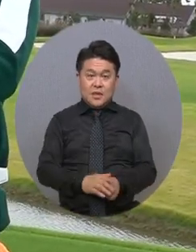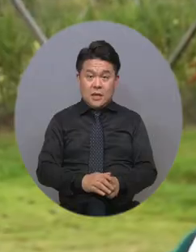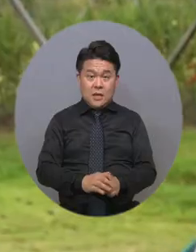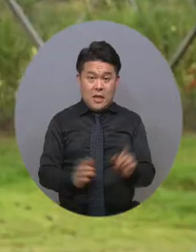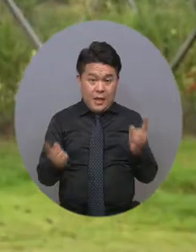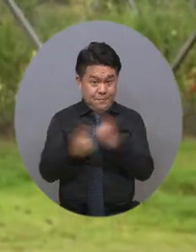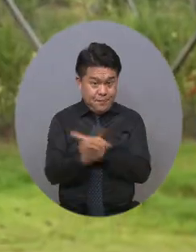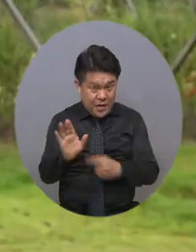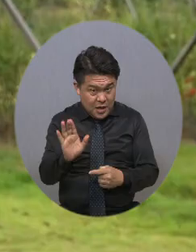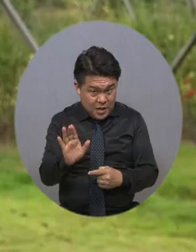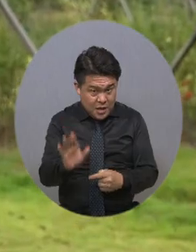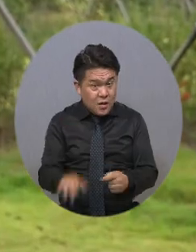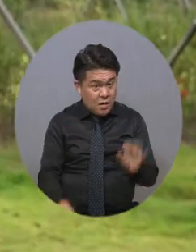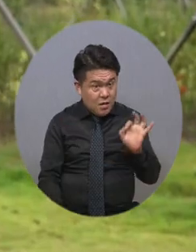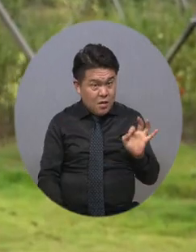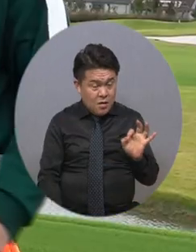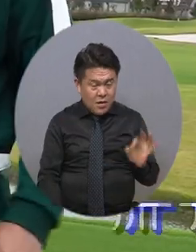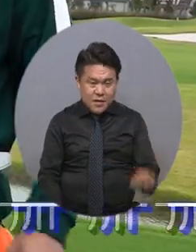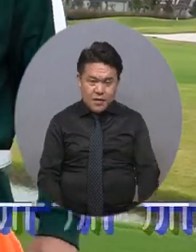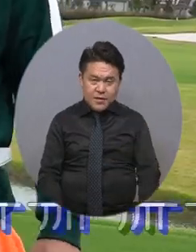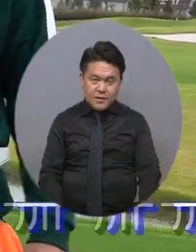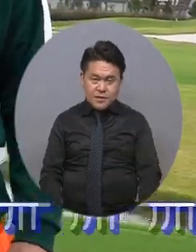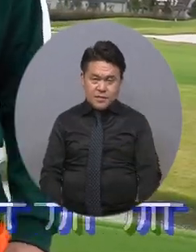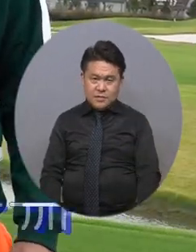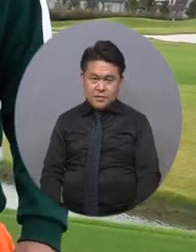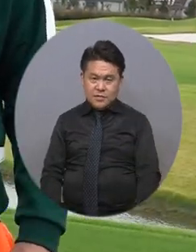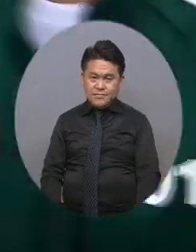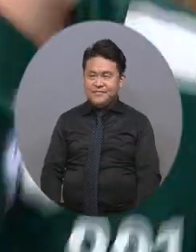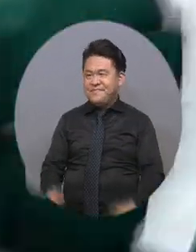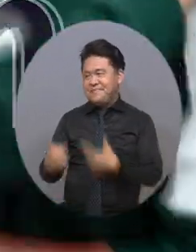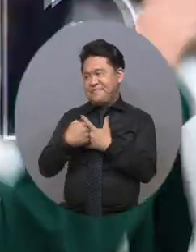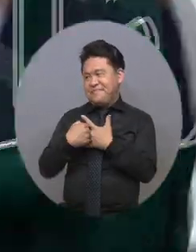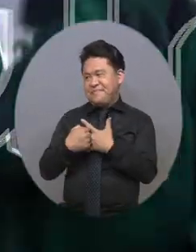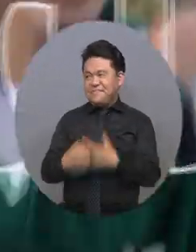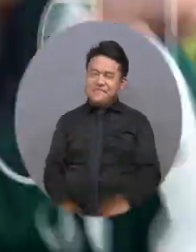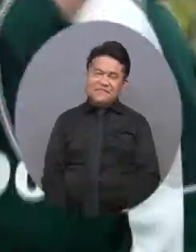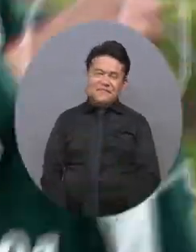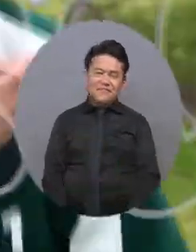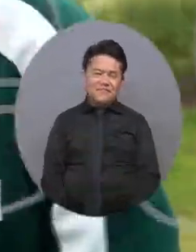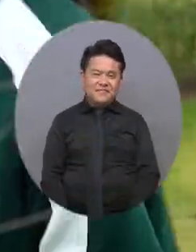진짜? 진짜 안 바꾸지? 헐 맞았어.